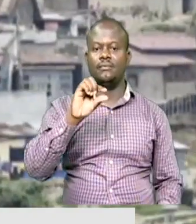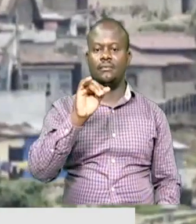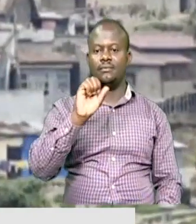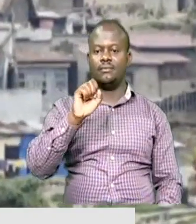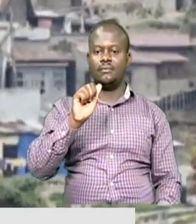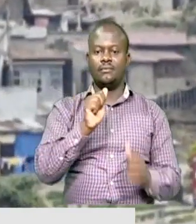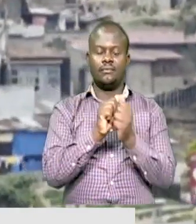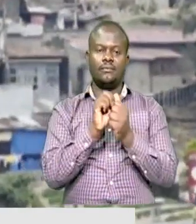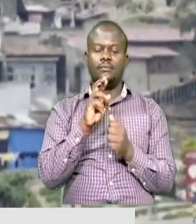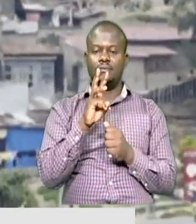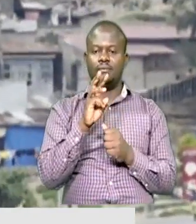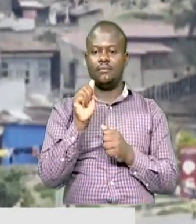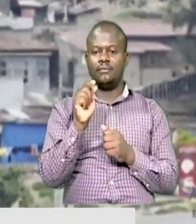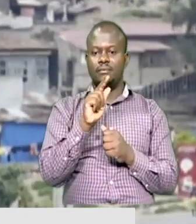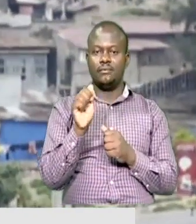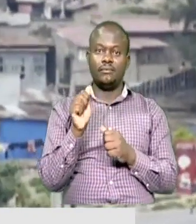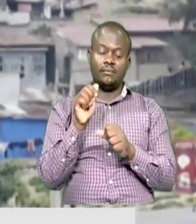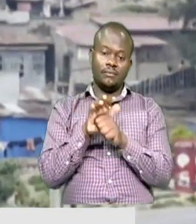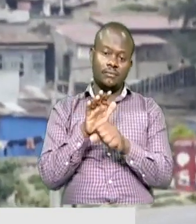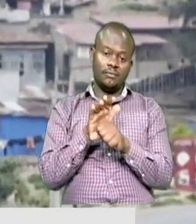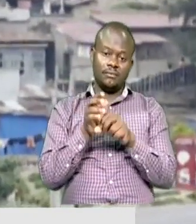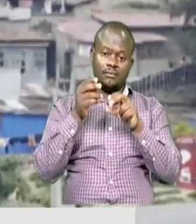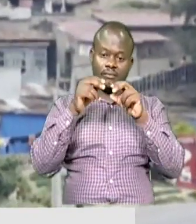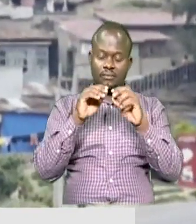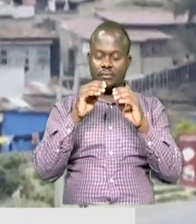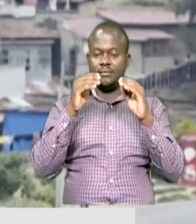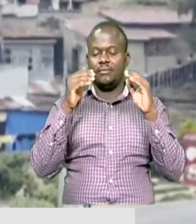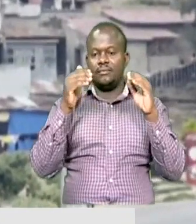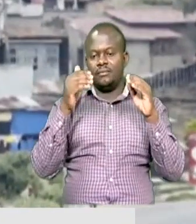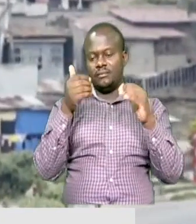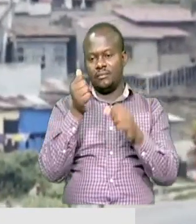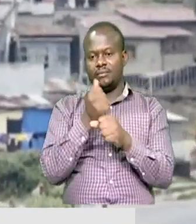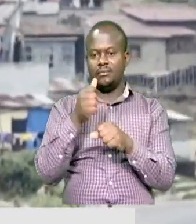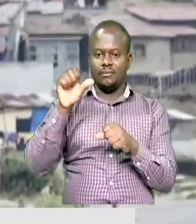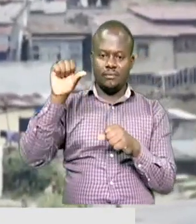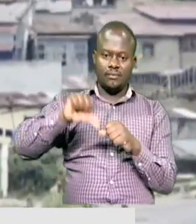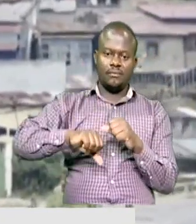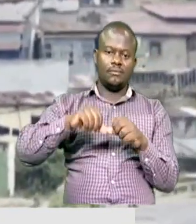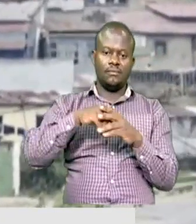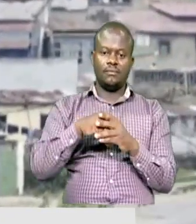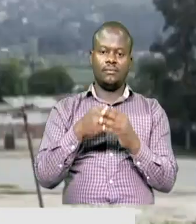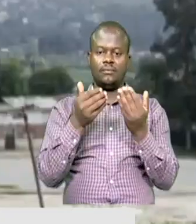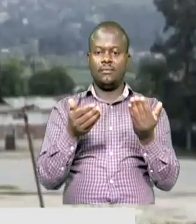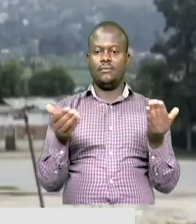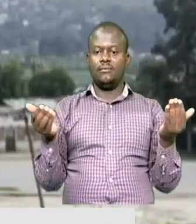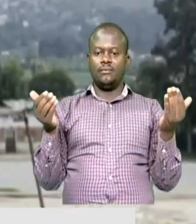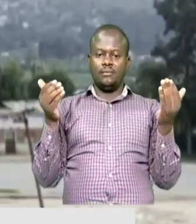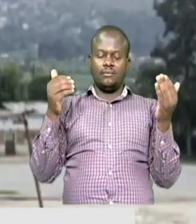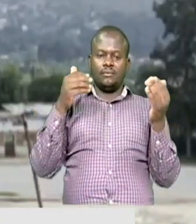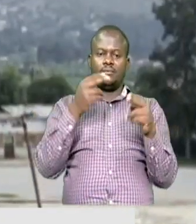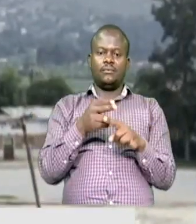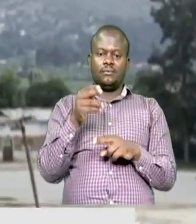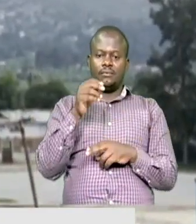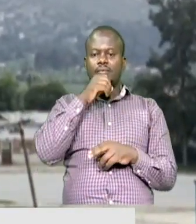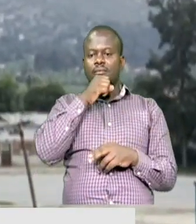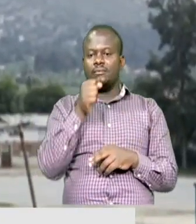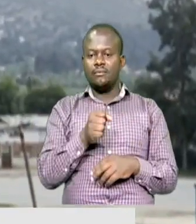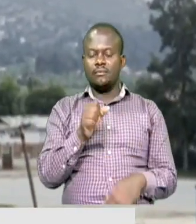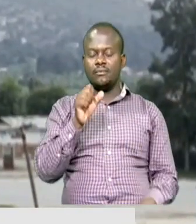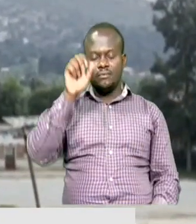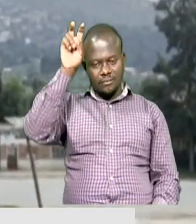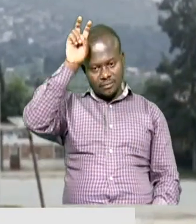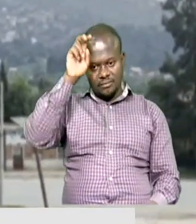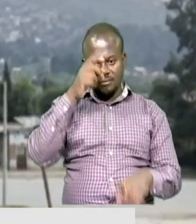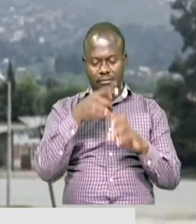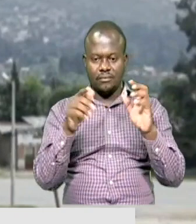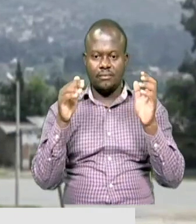Rwaza niho hakunze kuba indiri y'abo bagizi ba nabi harimo n'abo bana bita buzukuru ba shitani.